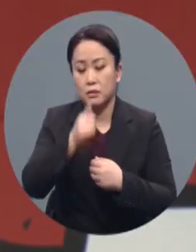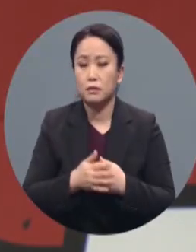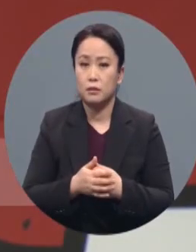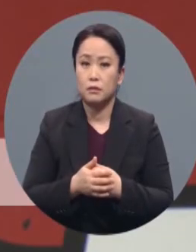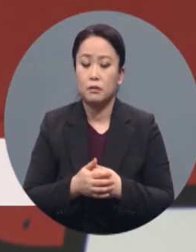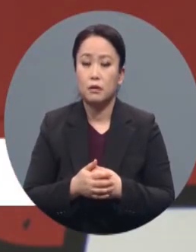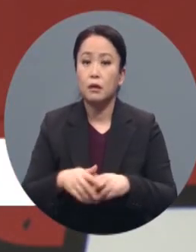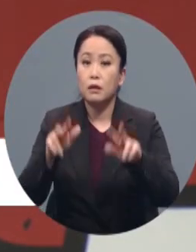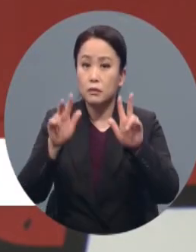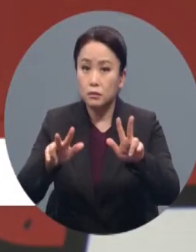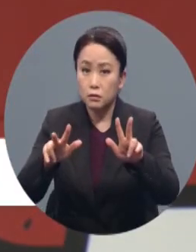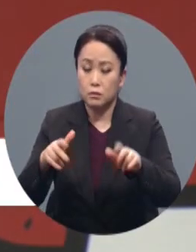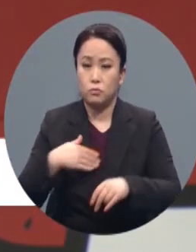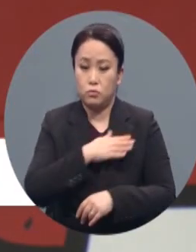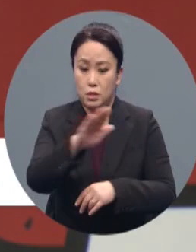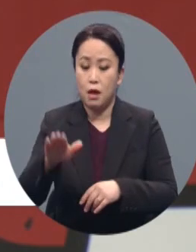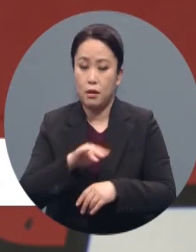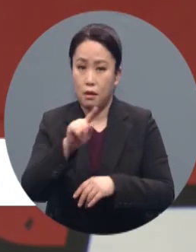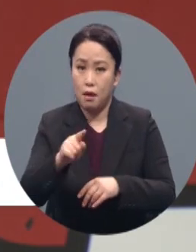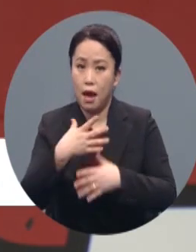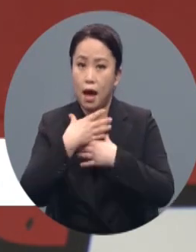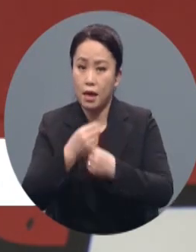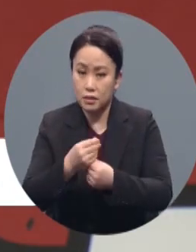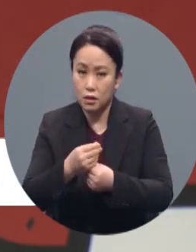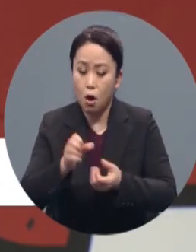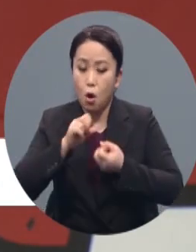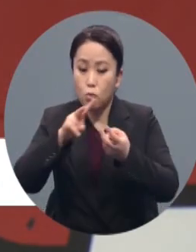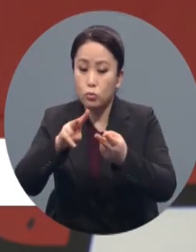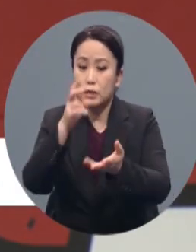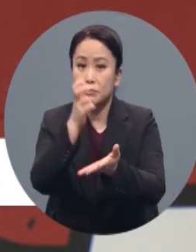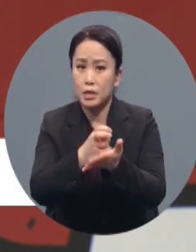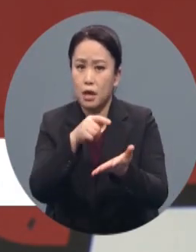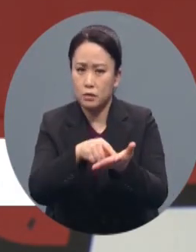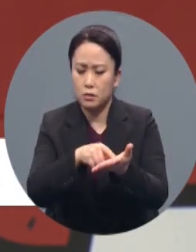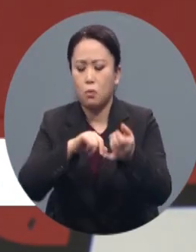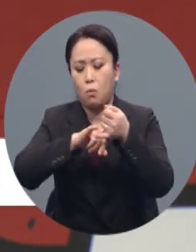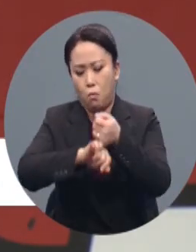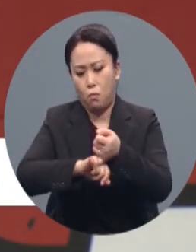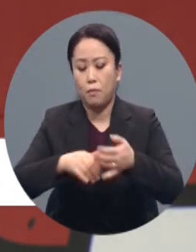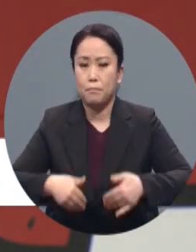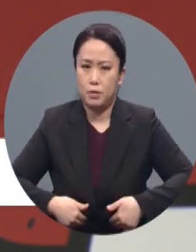우리에게 안전운임은 없어서는 안 될